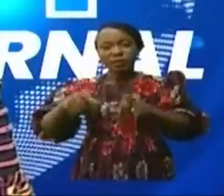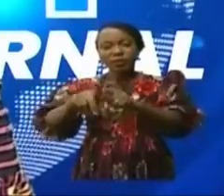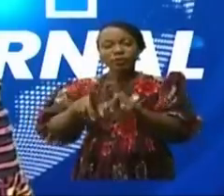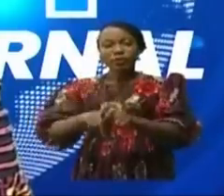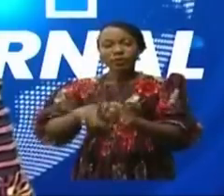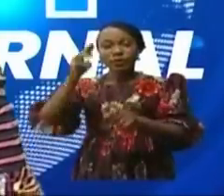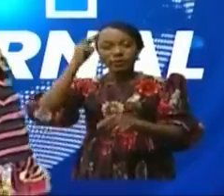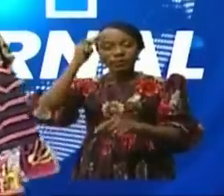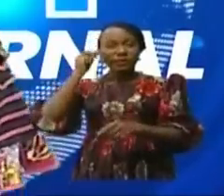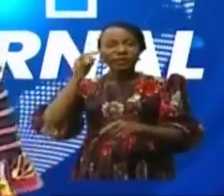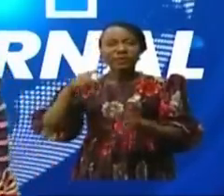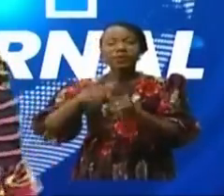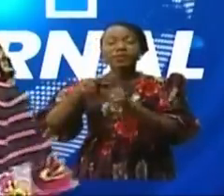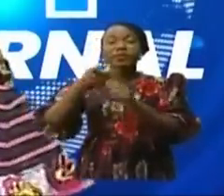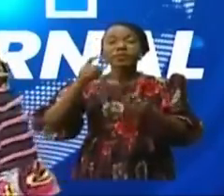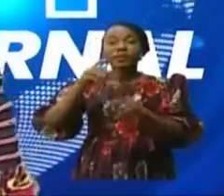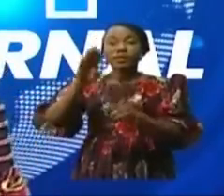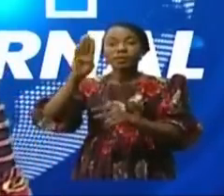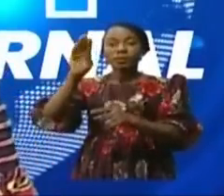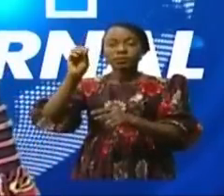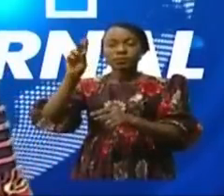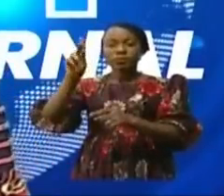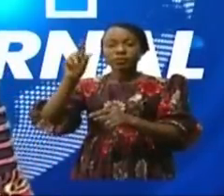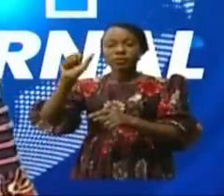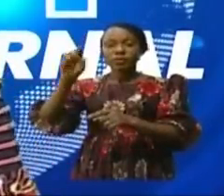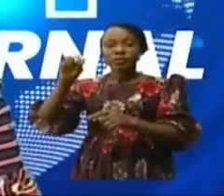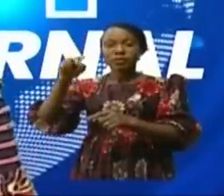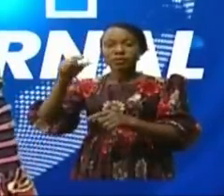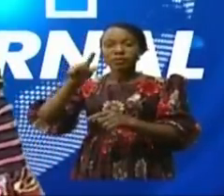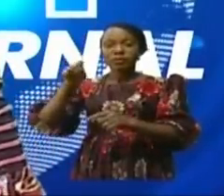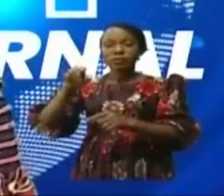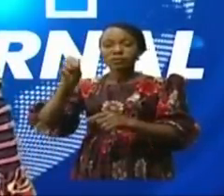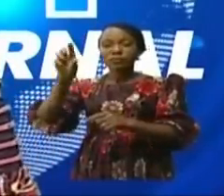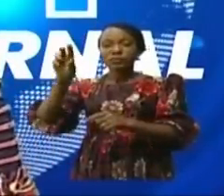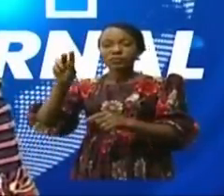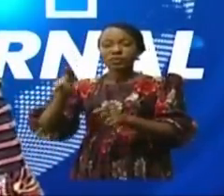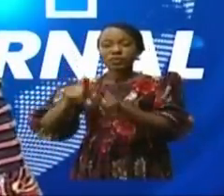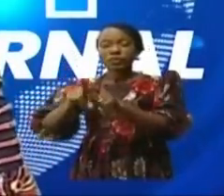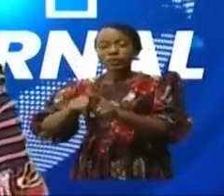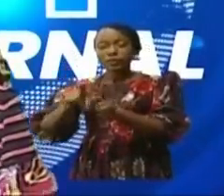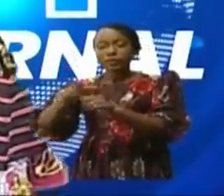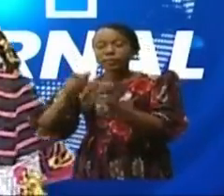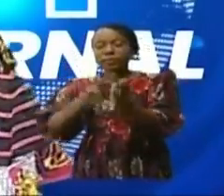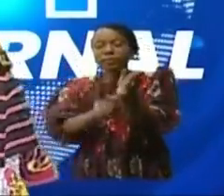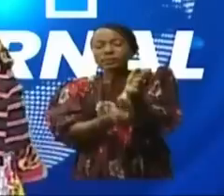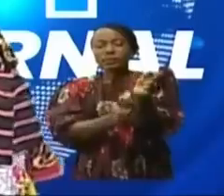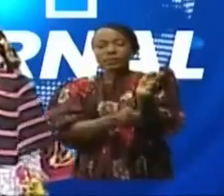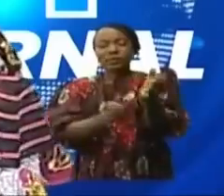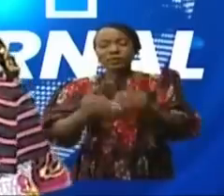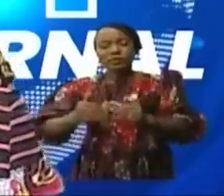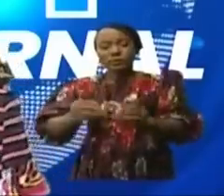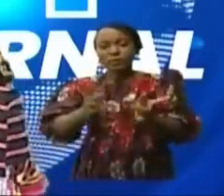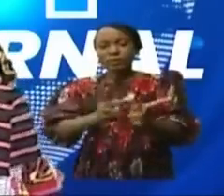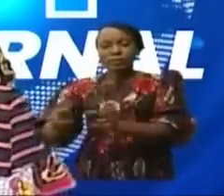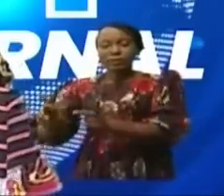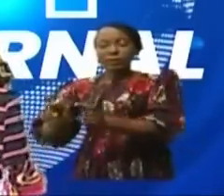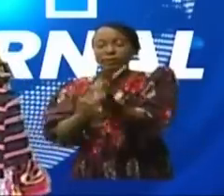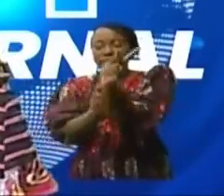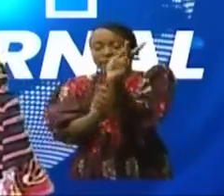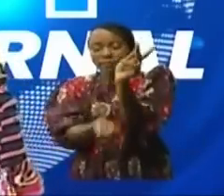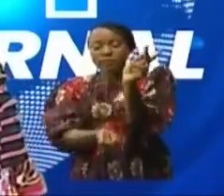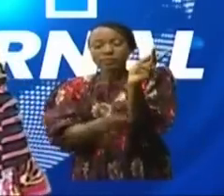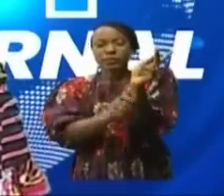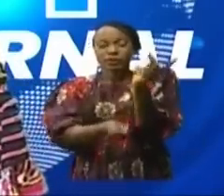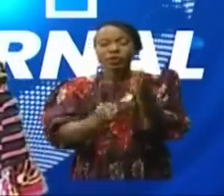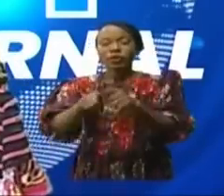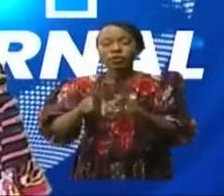tutelle revient de Bukangalonzo où les semailles pour une deuxième culture après le maïs se préparent, donc le manioc. Les